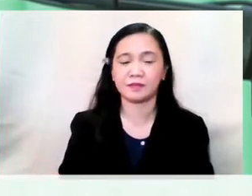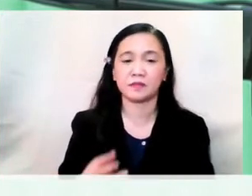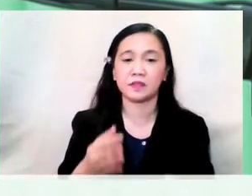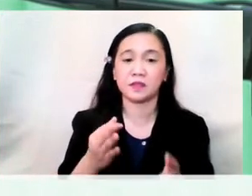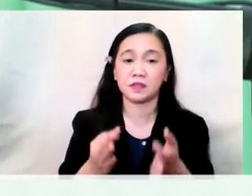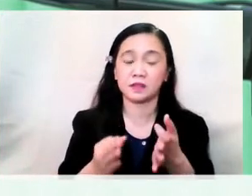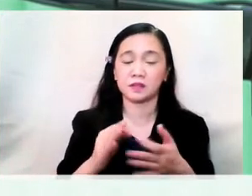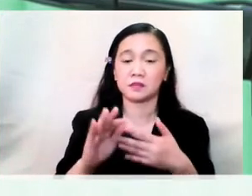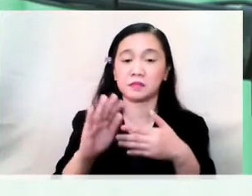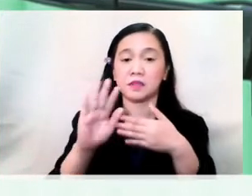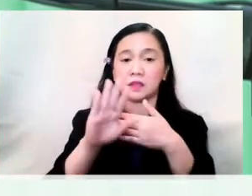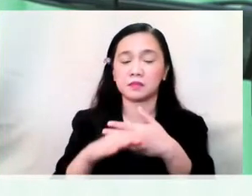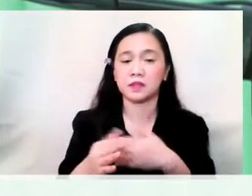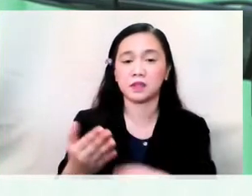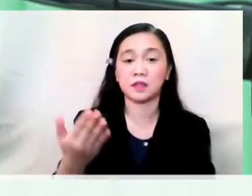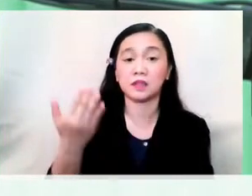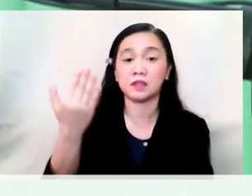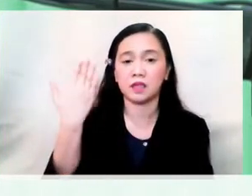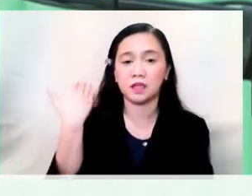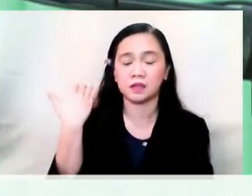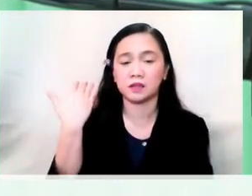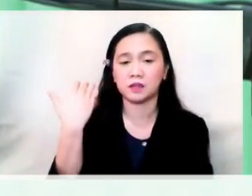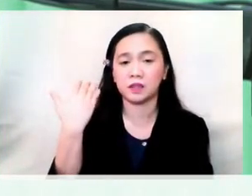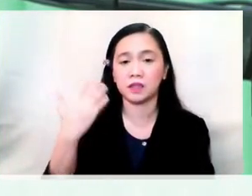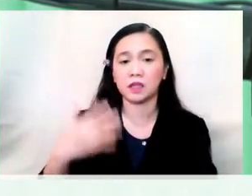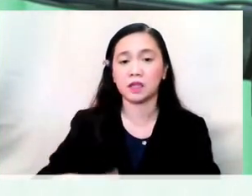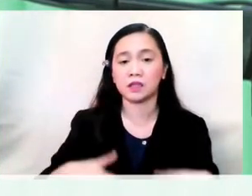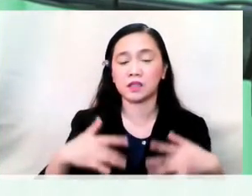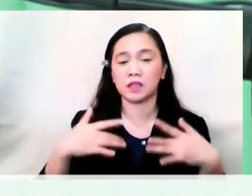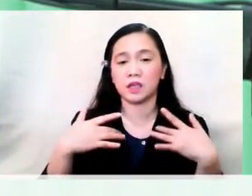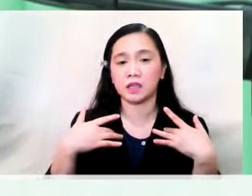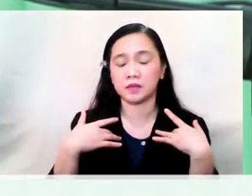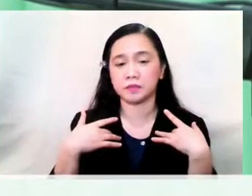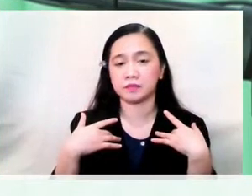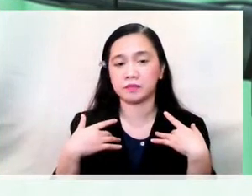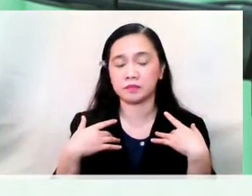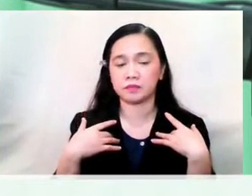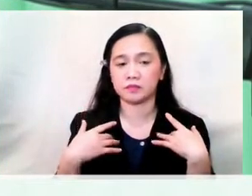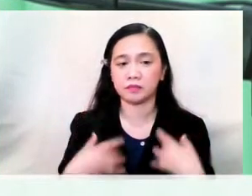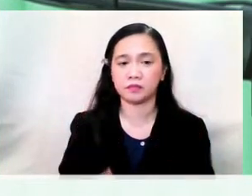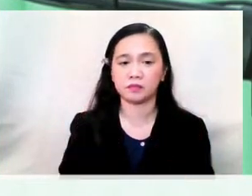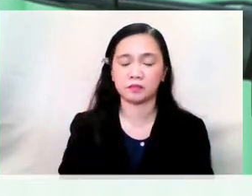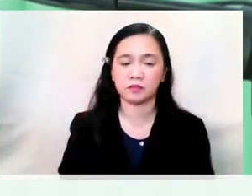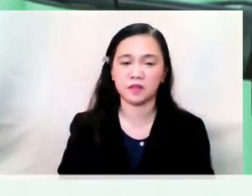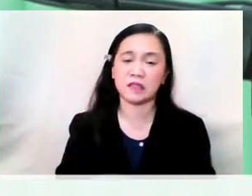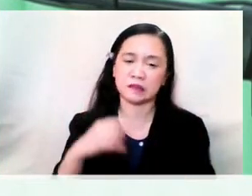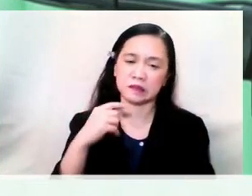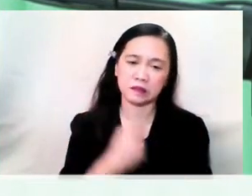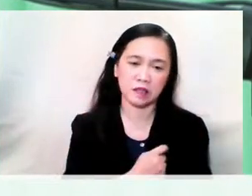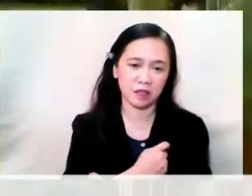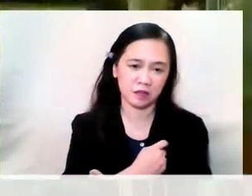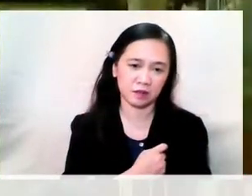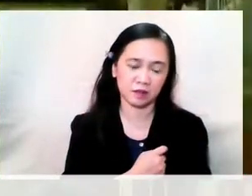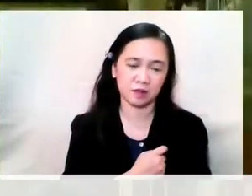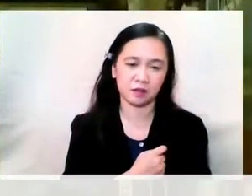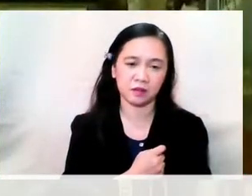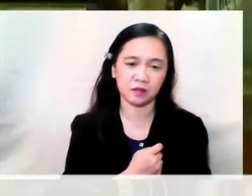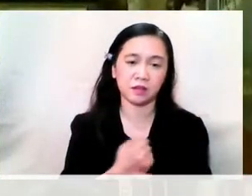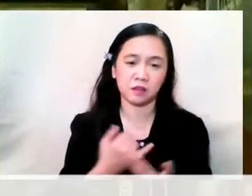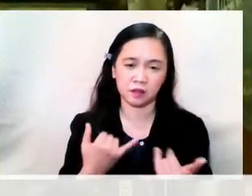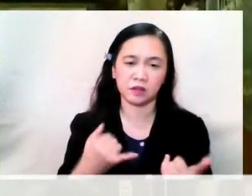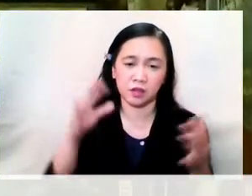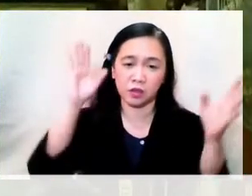sa dating buhay natin, sinayang lang natin ang krisis na ito. Hindi na